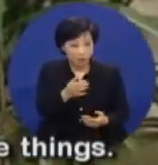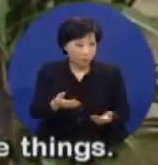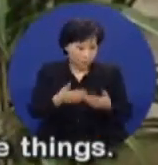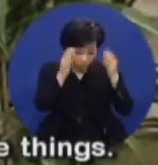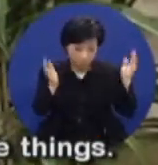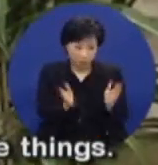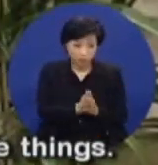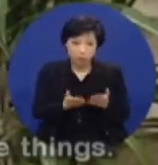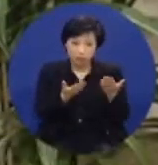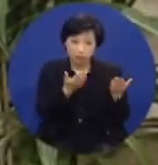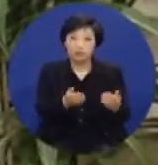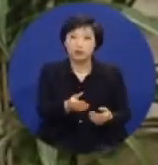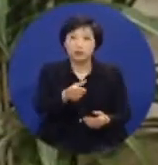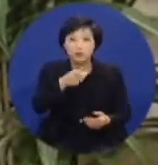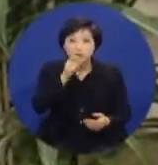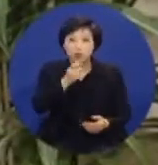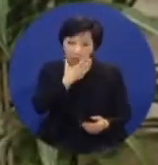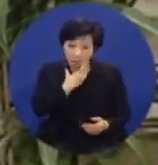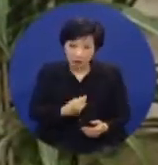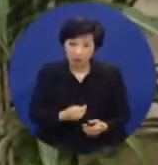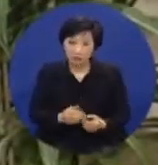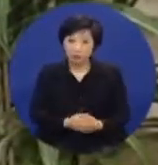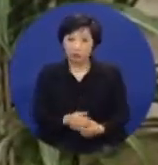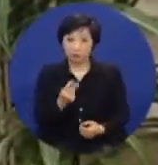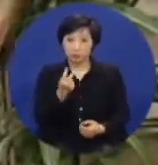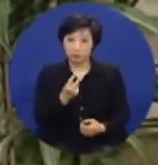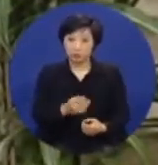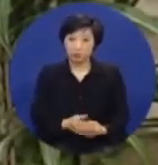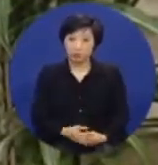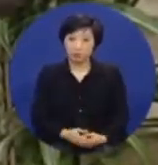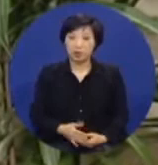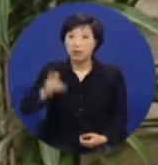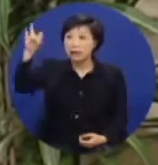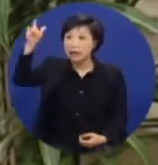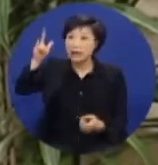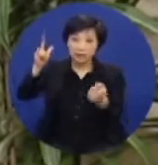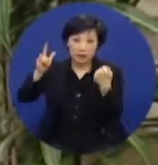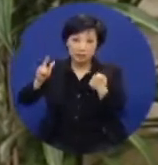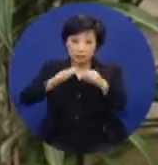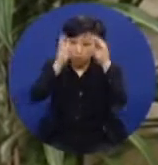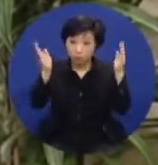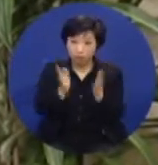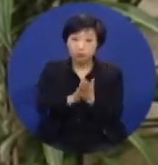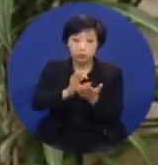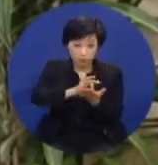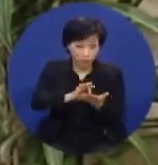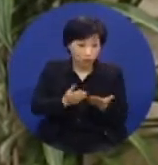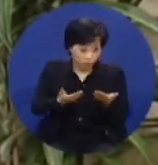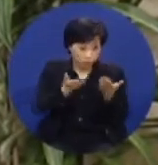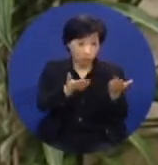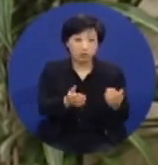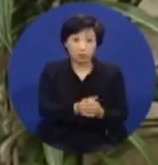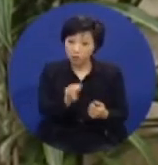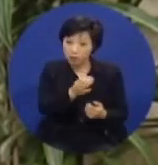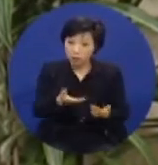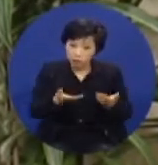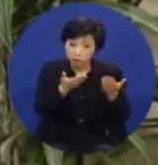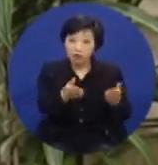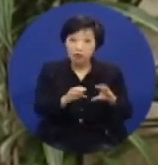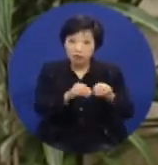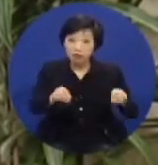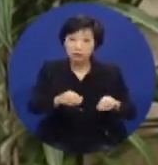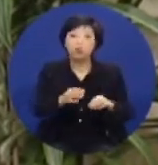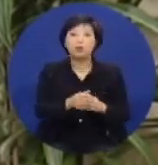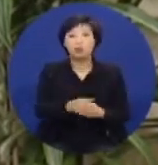물 2 구조 마수 어 그리고 져 태양에너지 도 그냥 가죠 흑두 그냥 가줘